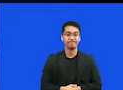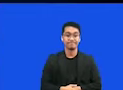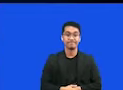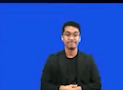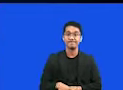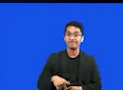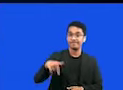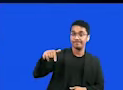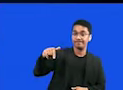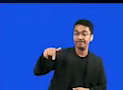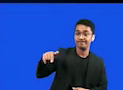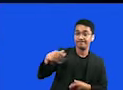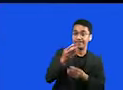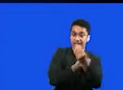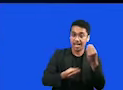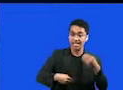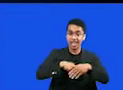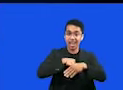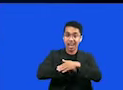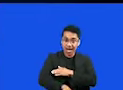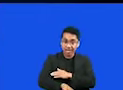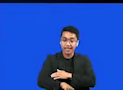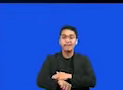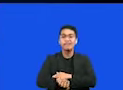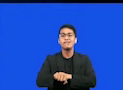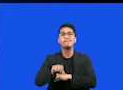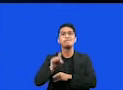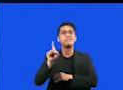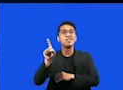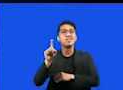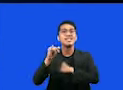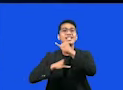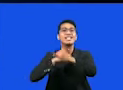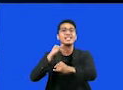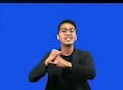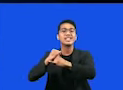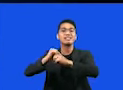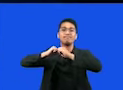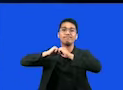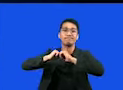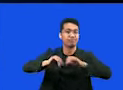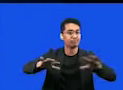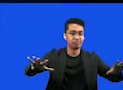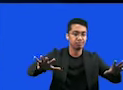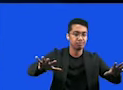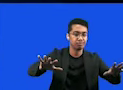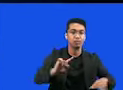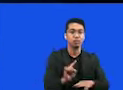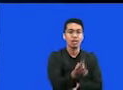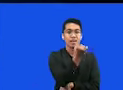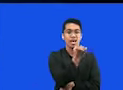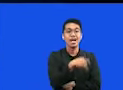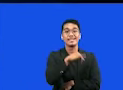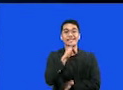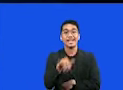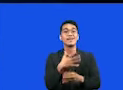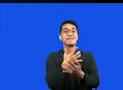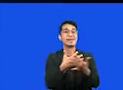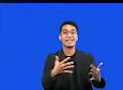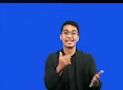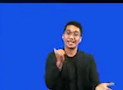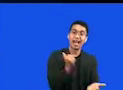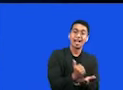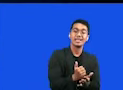lahir ketika internet itu menjadi e arus utama maka dianggap sebagai penduduk asli atau digital